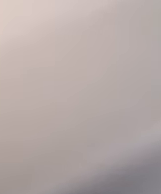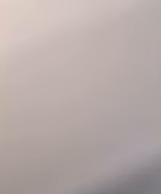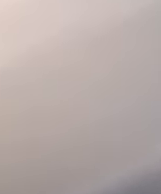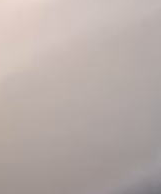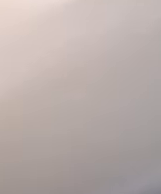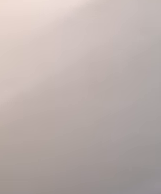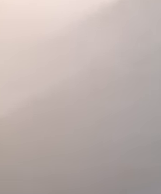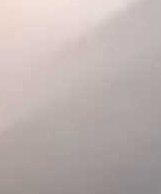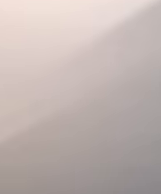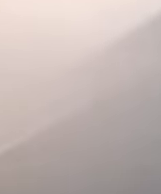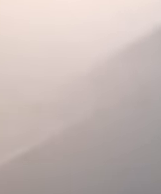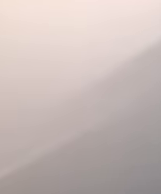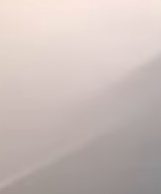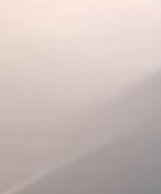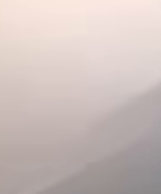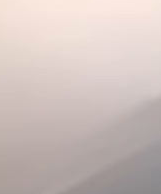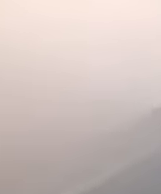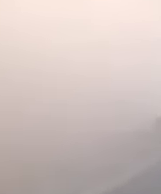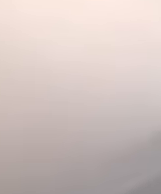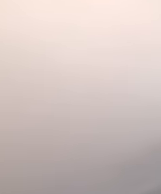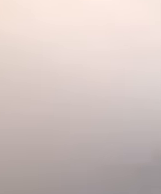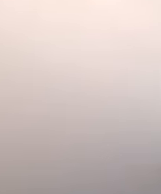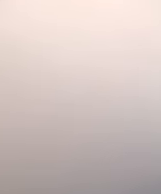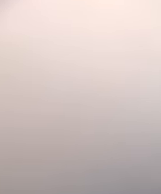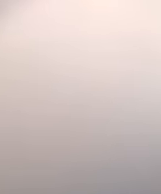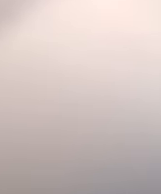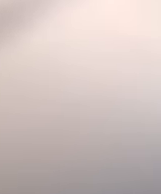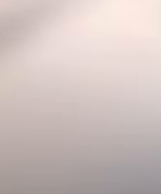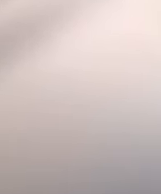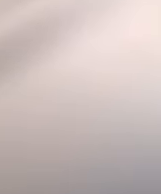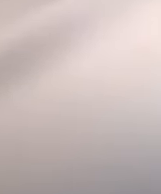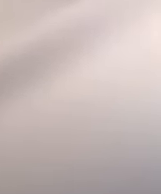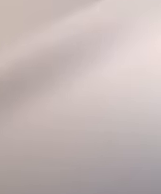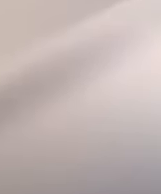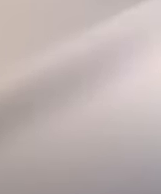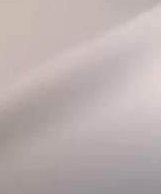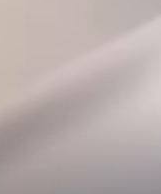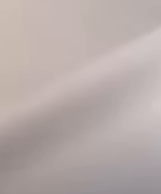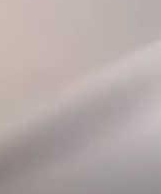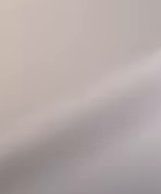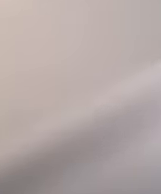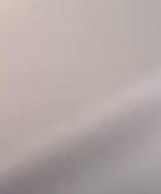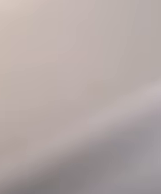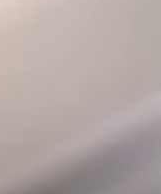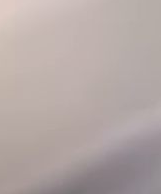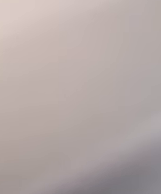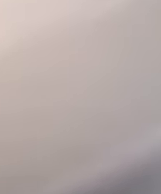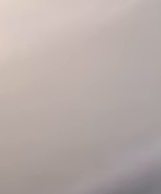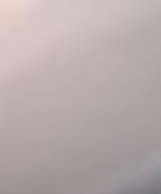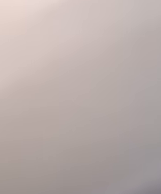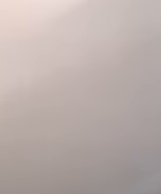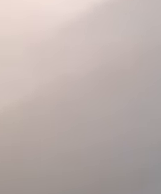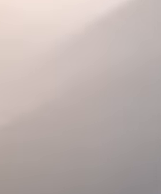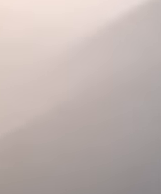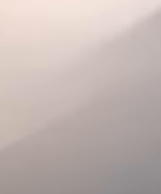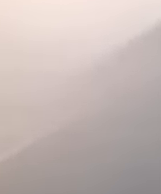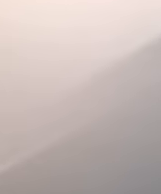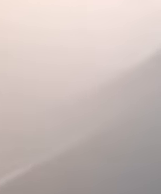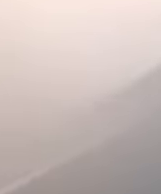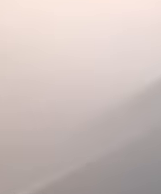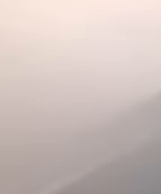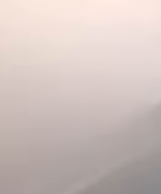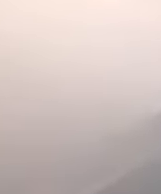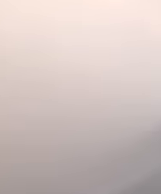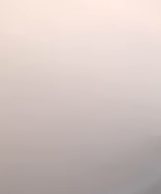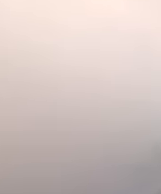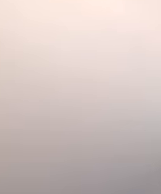balita kaya para sa pinakasariwang balita mag-subscribe kayo sa aming YouTube channel para sa mga kapuso abroad Pwede